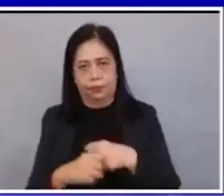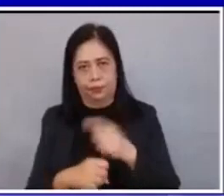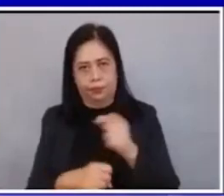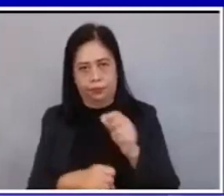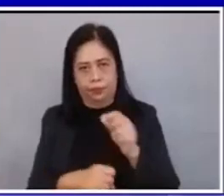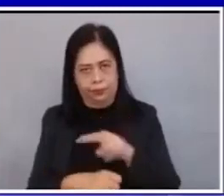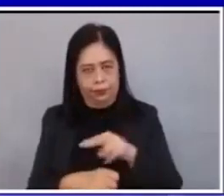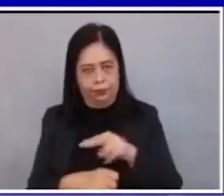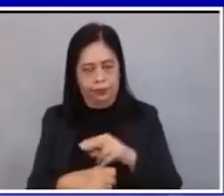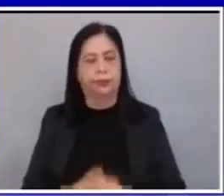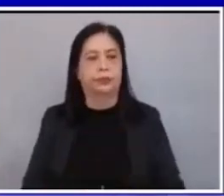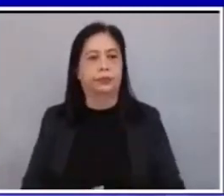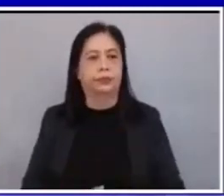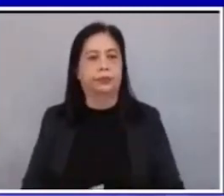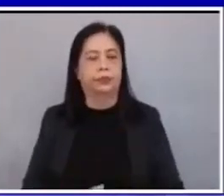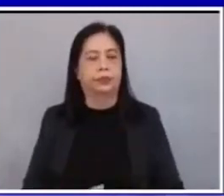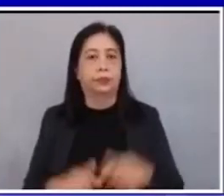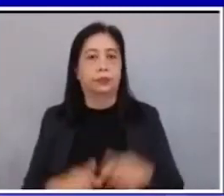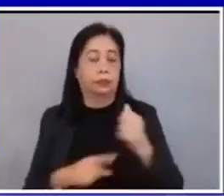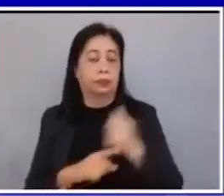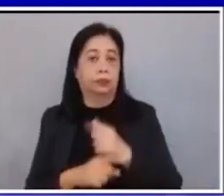Nitong Agosto 2022,